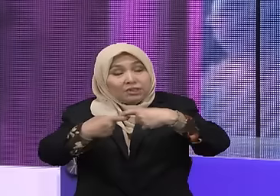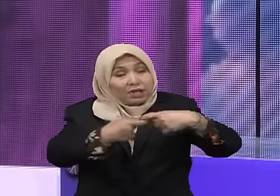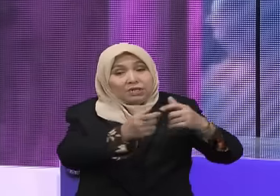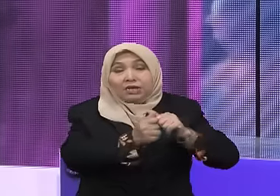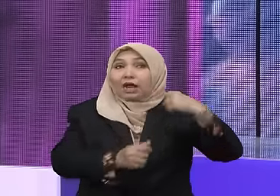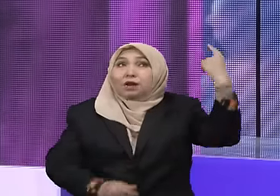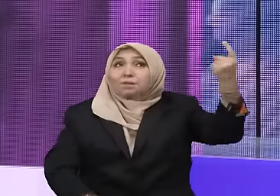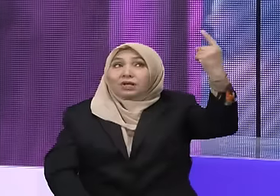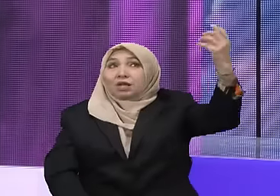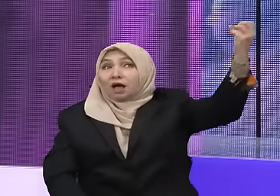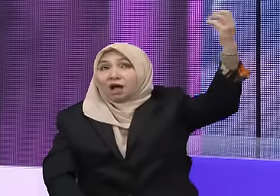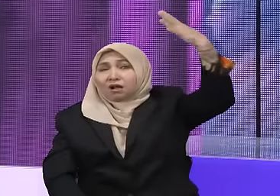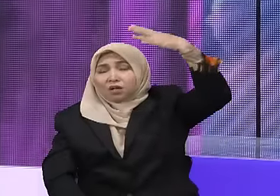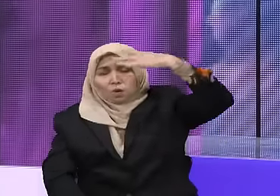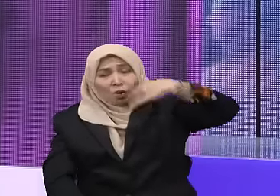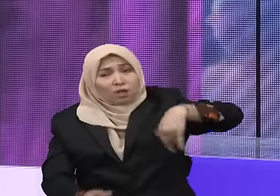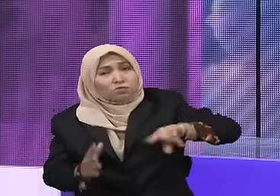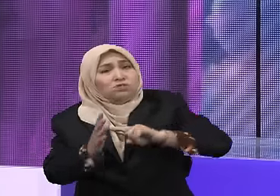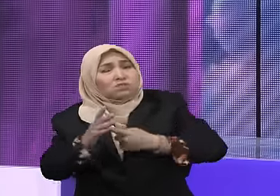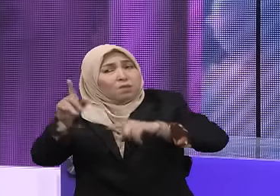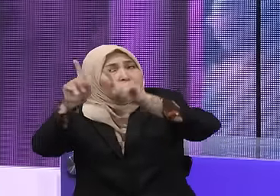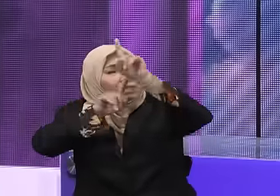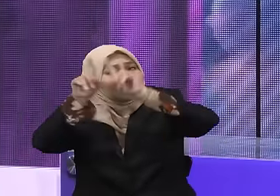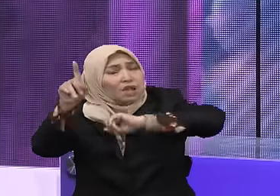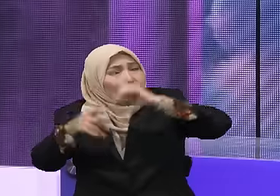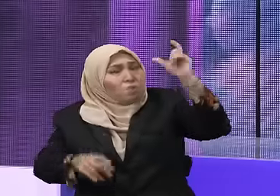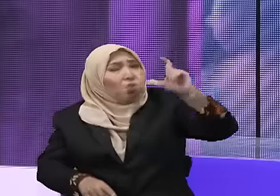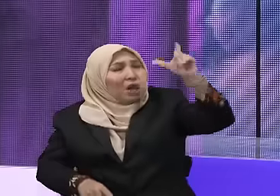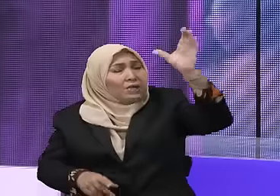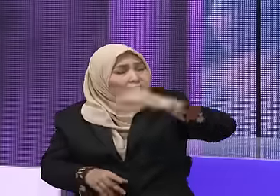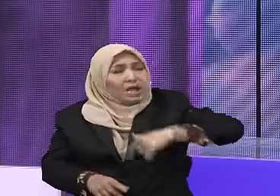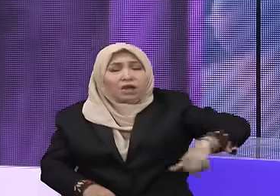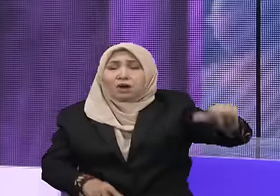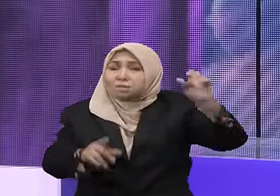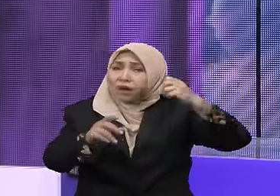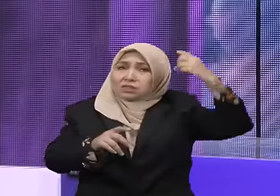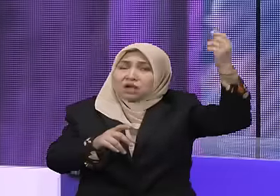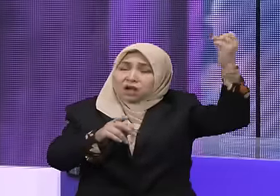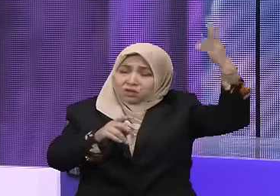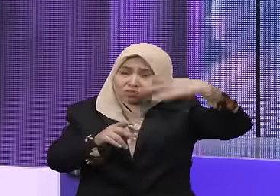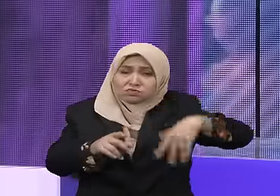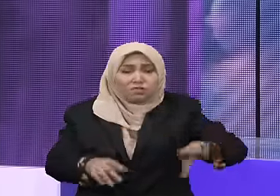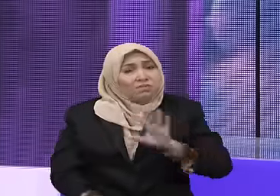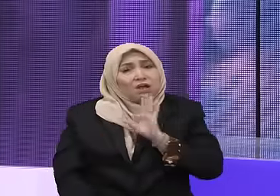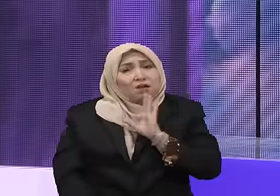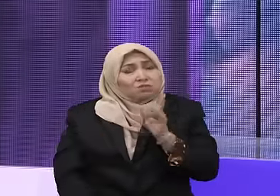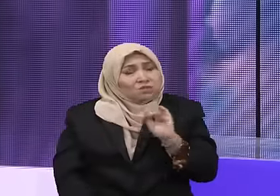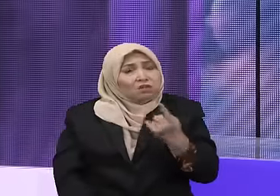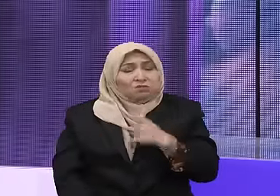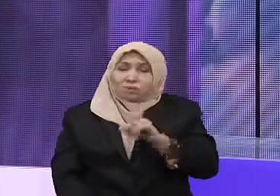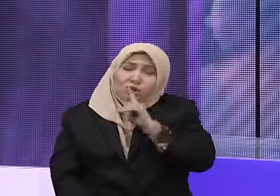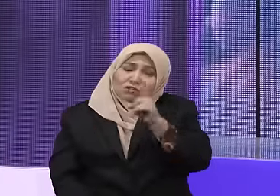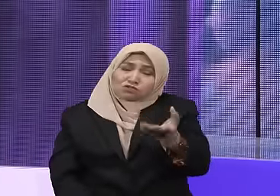dengan matahari. Mengapa mula bintang, kemudian bulan dan matahari? Bukankah sekadar cakap je kan bahawa